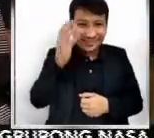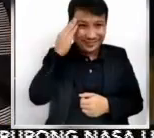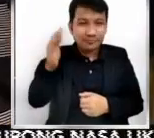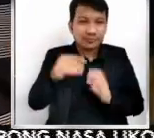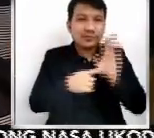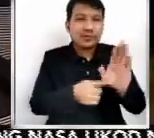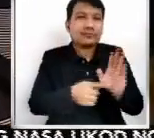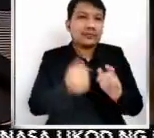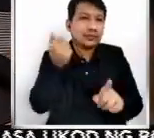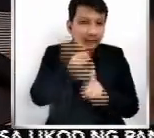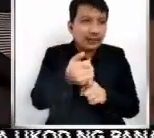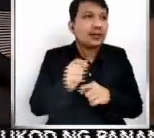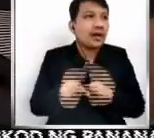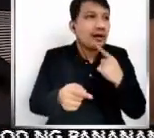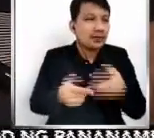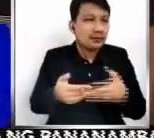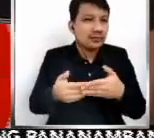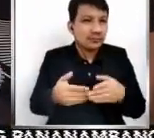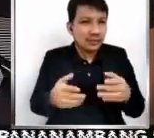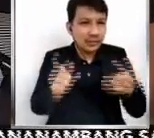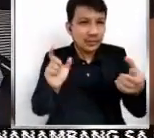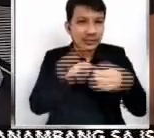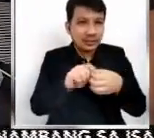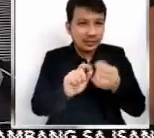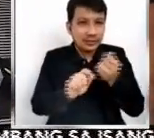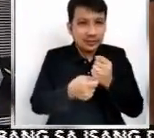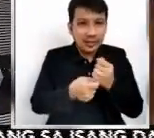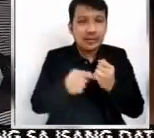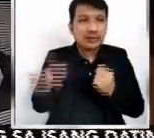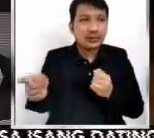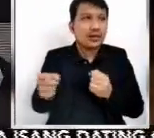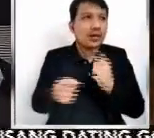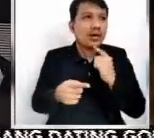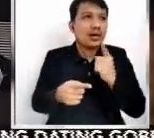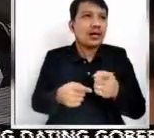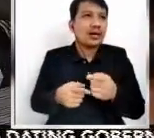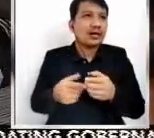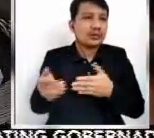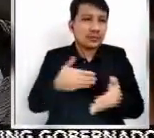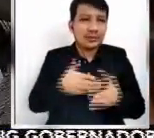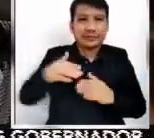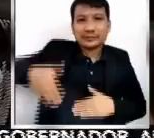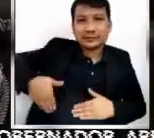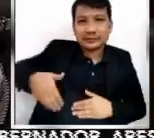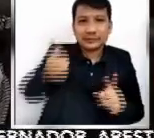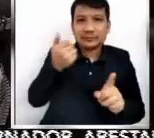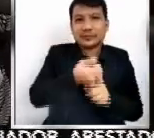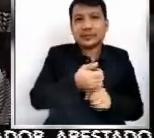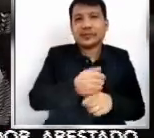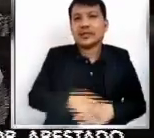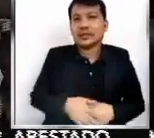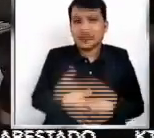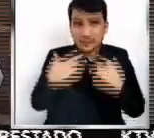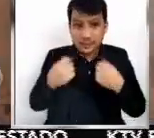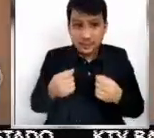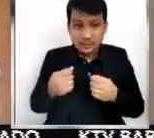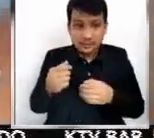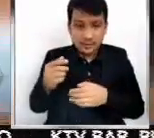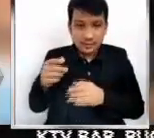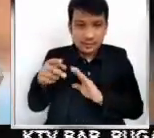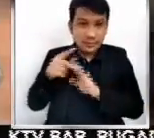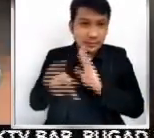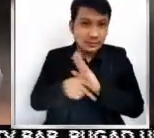ni padlock ng isang empleyado nila. Kaya na-delay ang pasok namin. Yung health protocols din, hindi rin nasusunod.